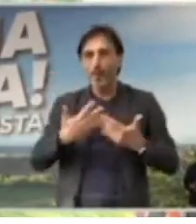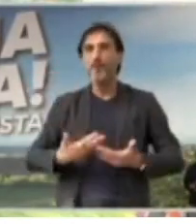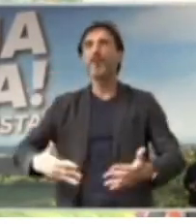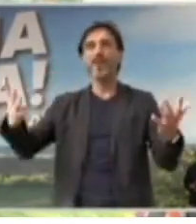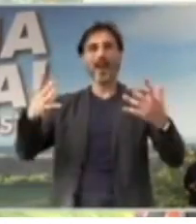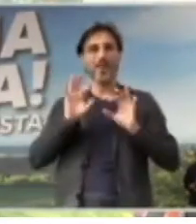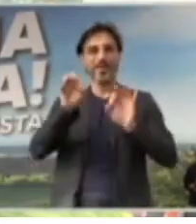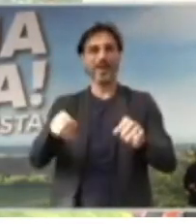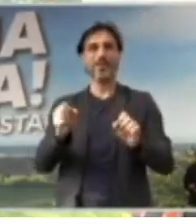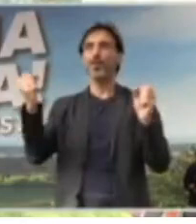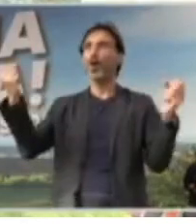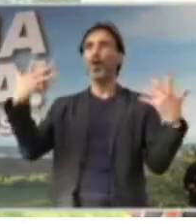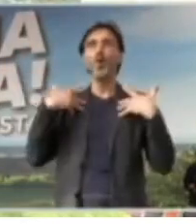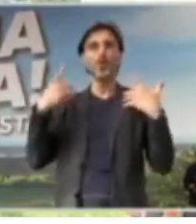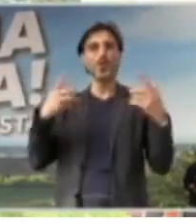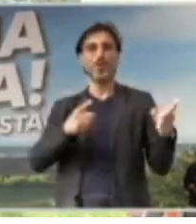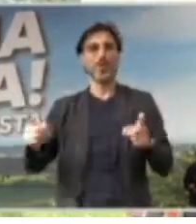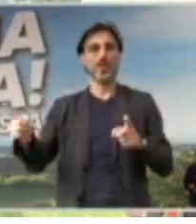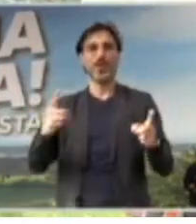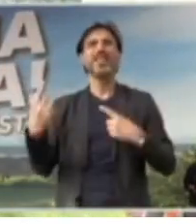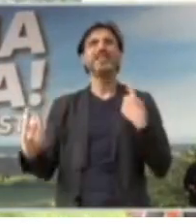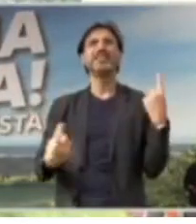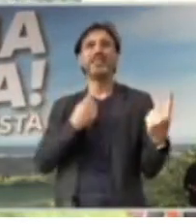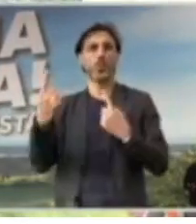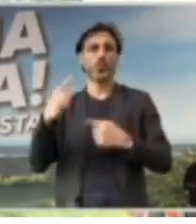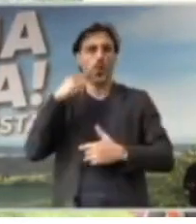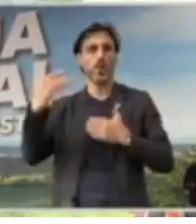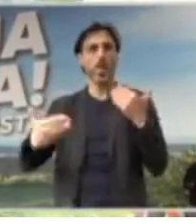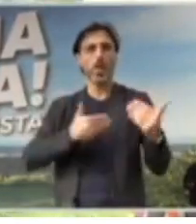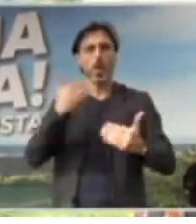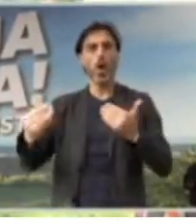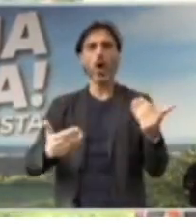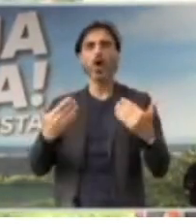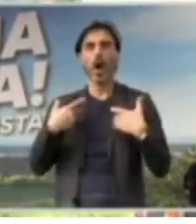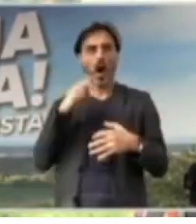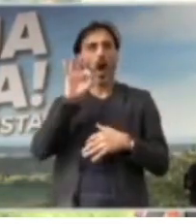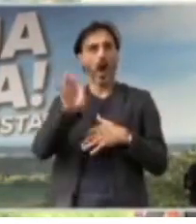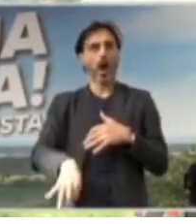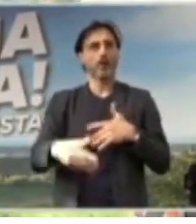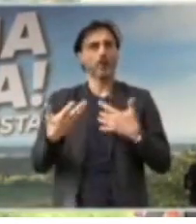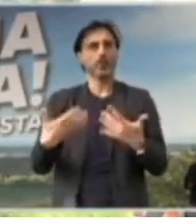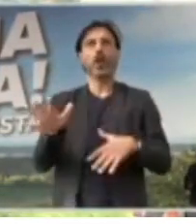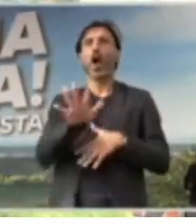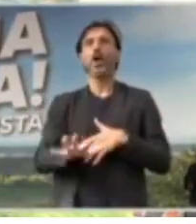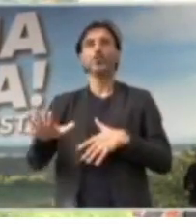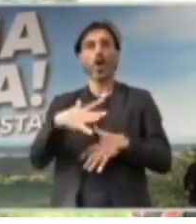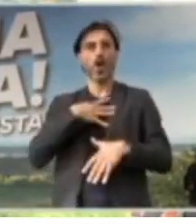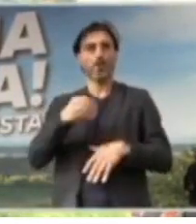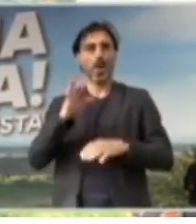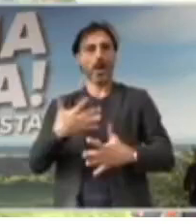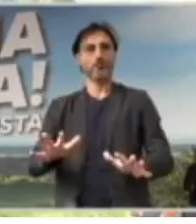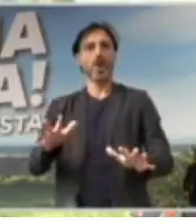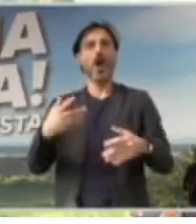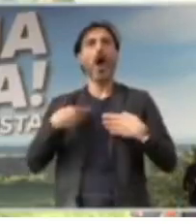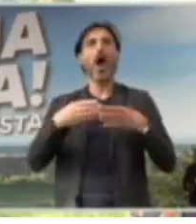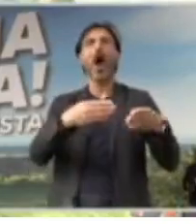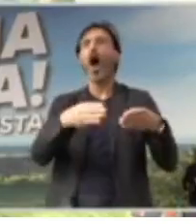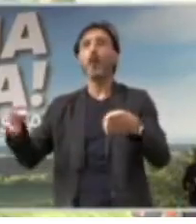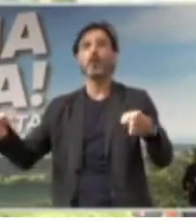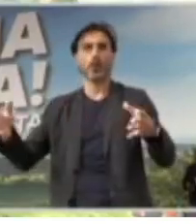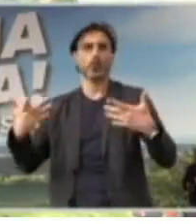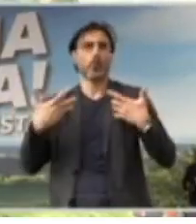la luce. Anche le nostre situazioni stanno migliorando, siamo arrivati ad essere zona bianca, le aperture